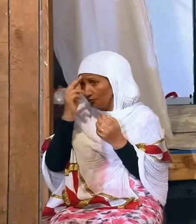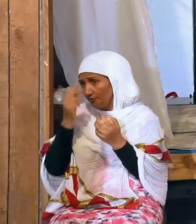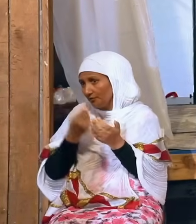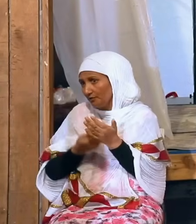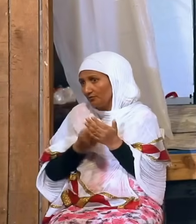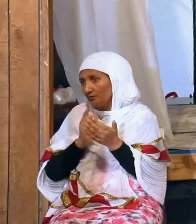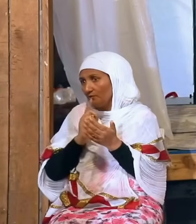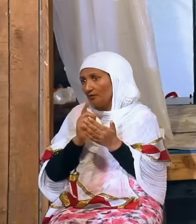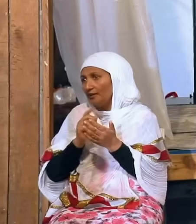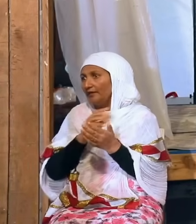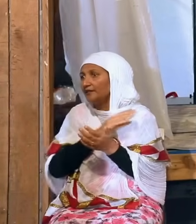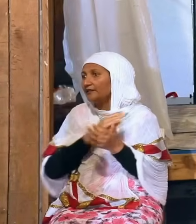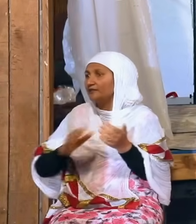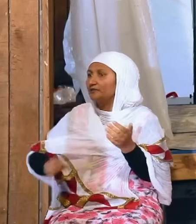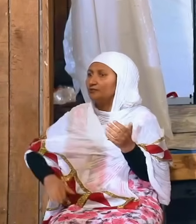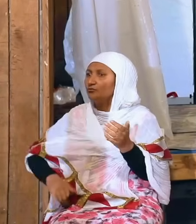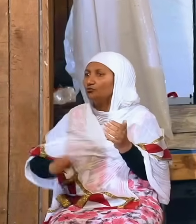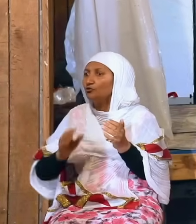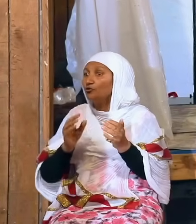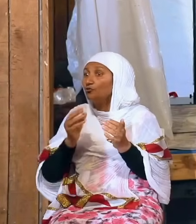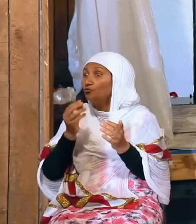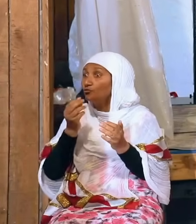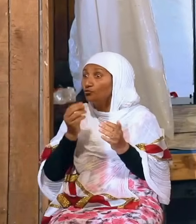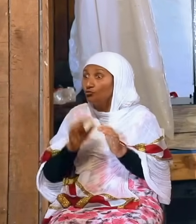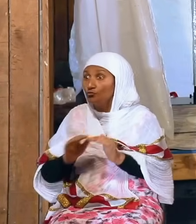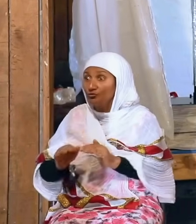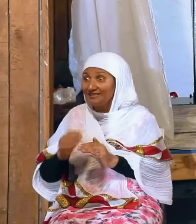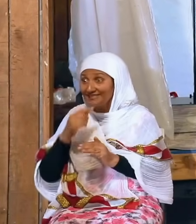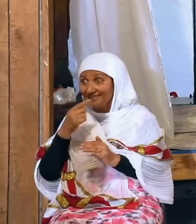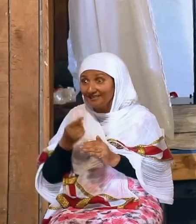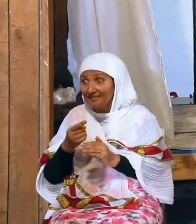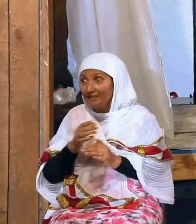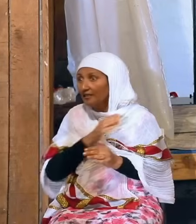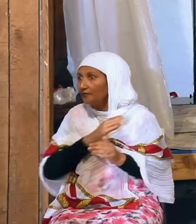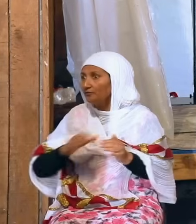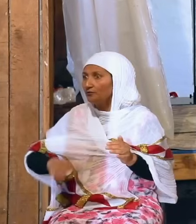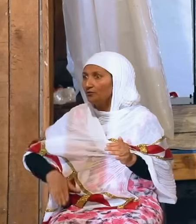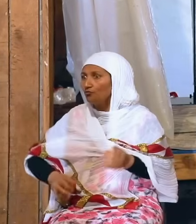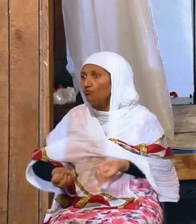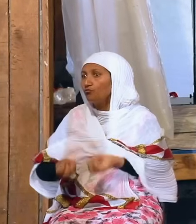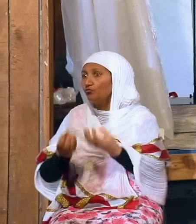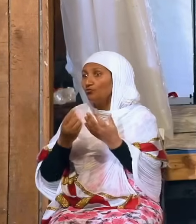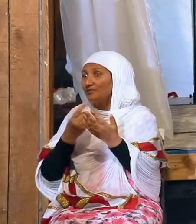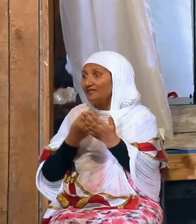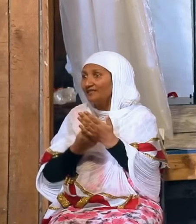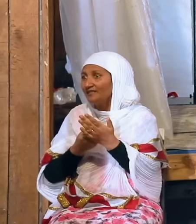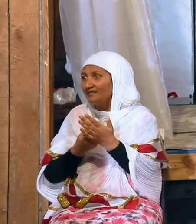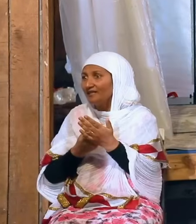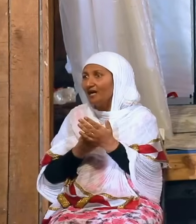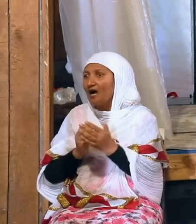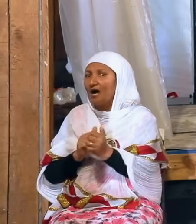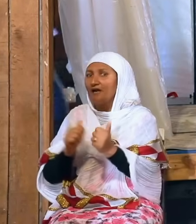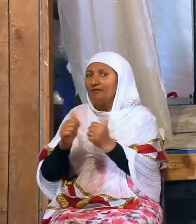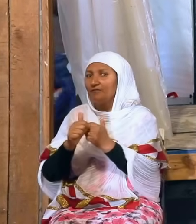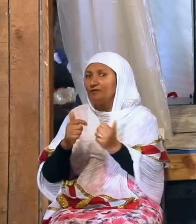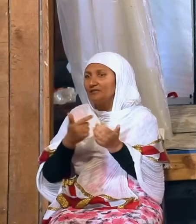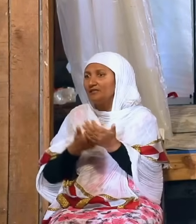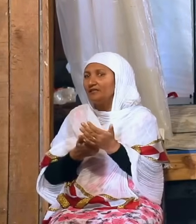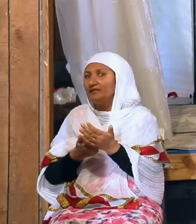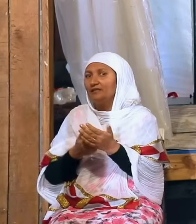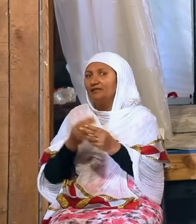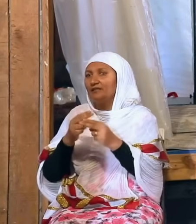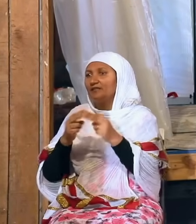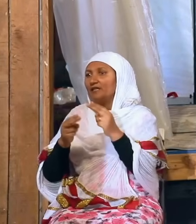ናቸው። የክርስቲያኖቹ ልጆችስ ብንል ከክርስቲያኖቹ ብዙዎቹ ይህንን ተጋድሎ አልፈውት እዚህ ደረጃ ያደረሰ። ስለዚህ